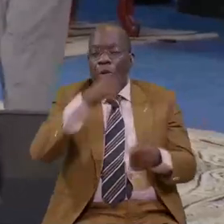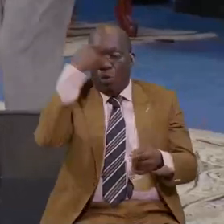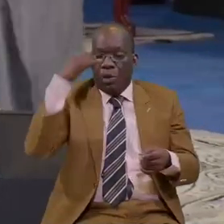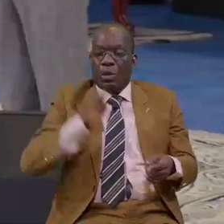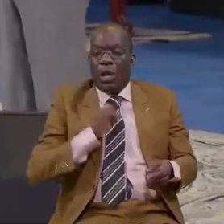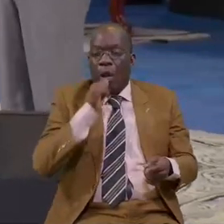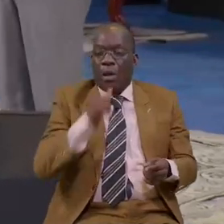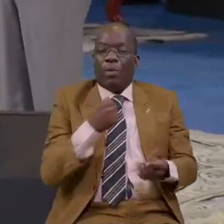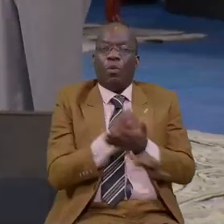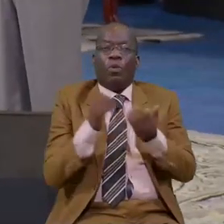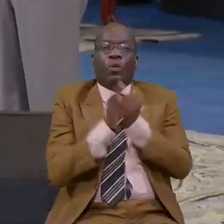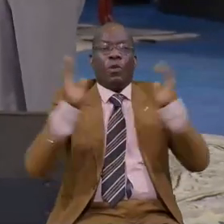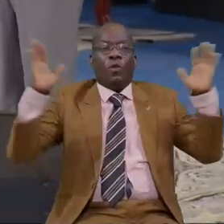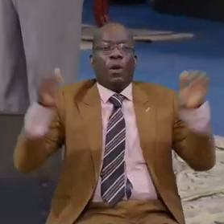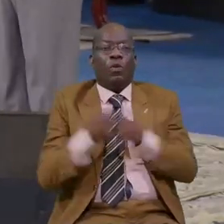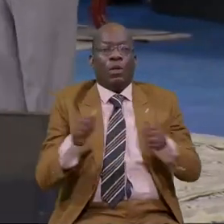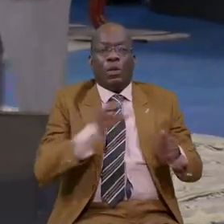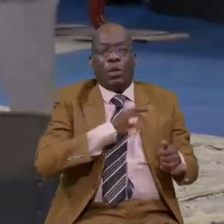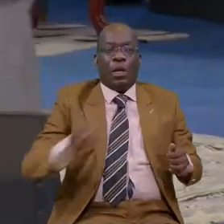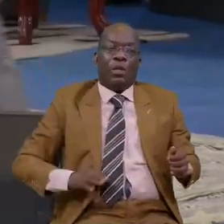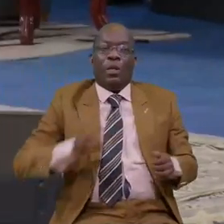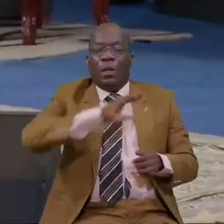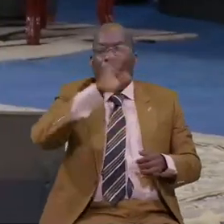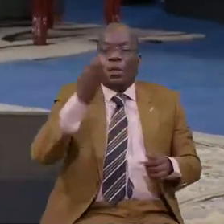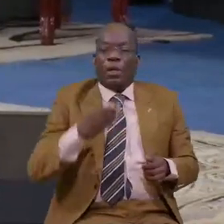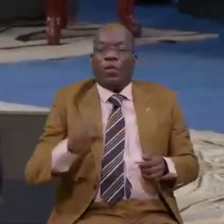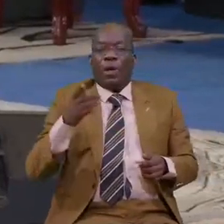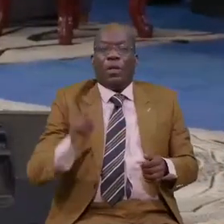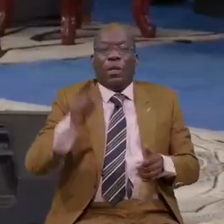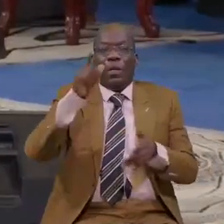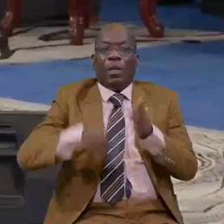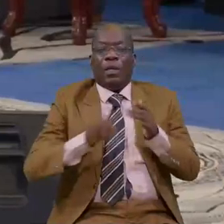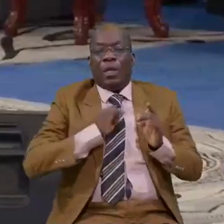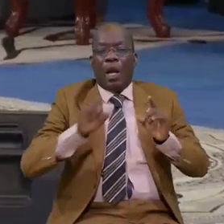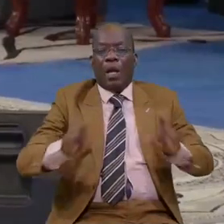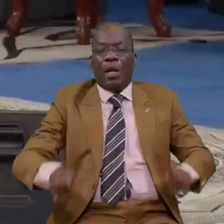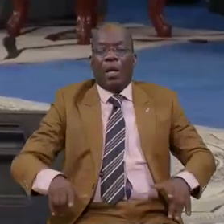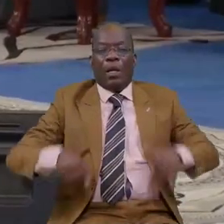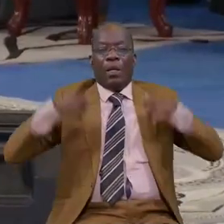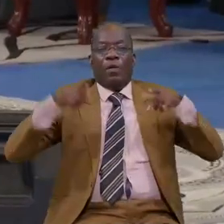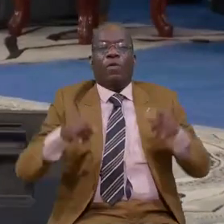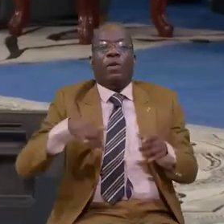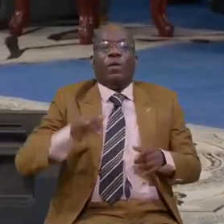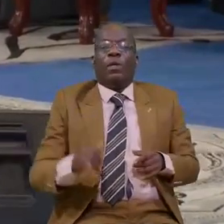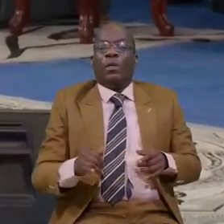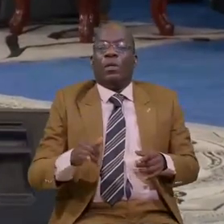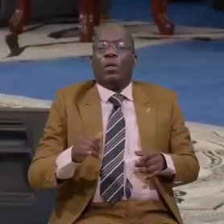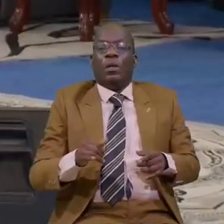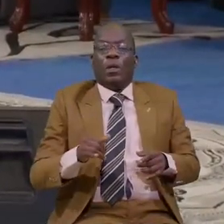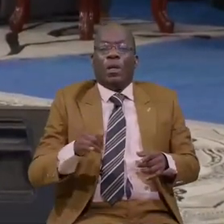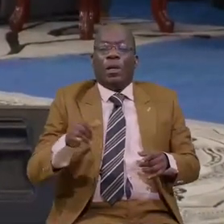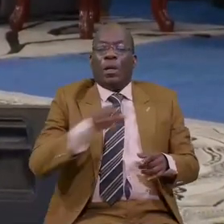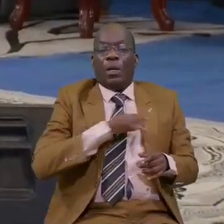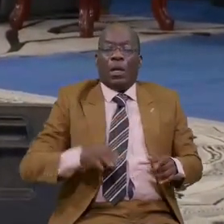sont passées de nos vies. Parce que j'ai été crucifié avec Christ. Et si je vis, ce n'est plus moi qui